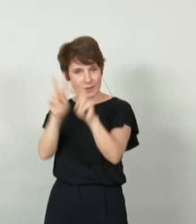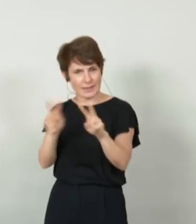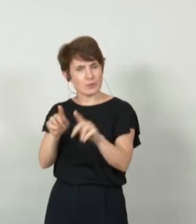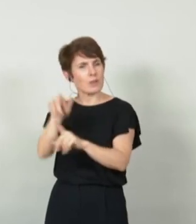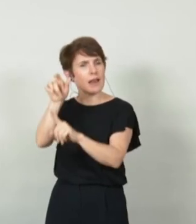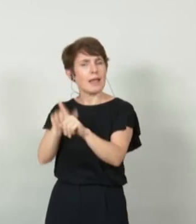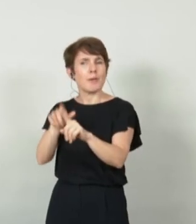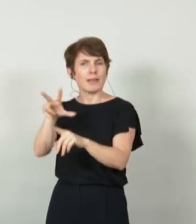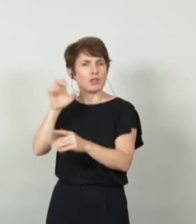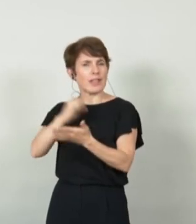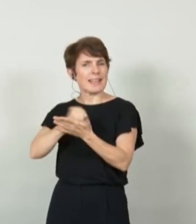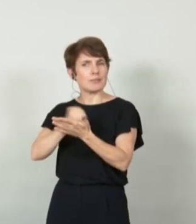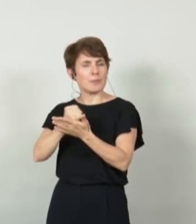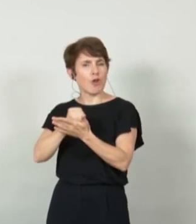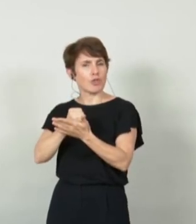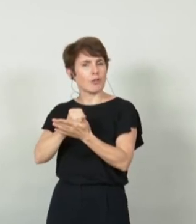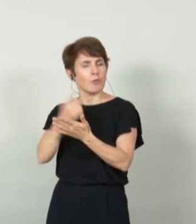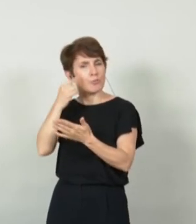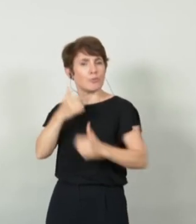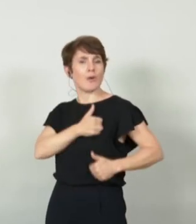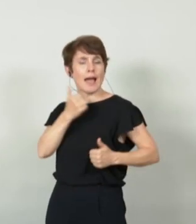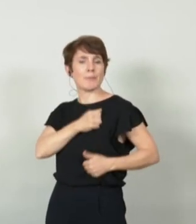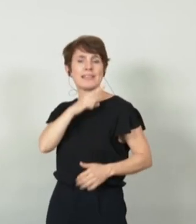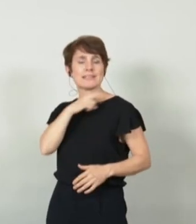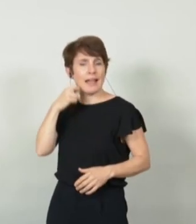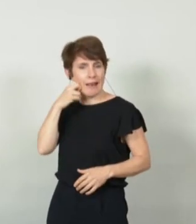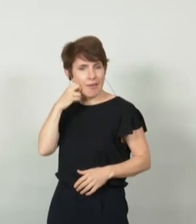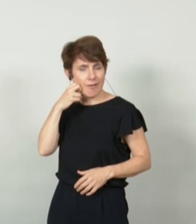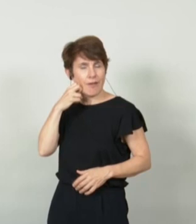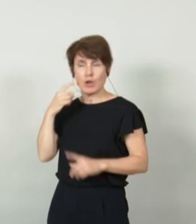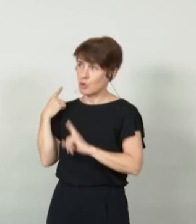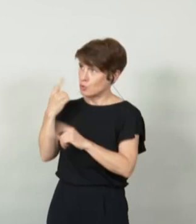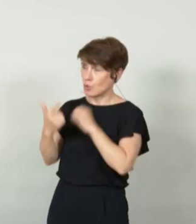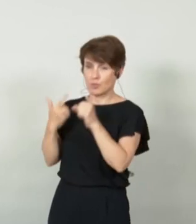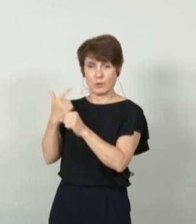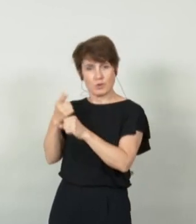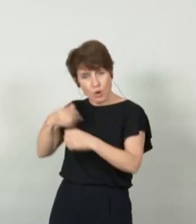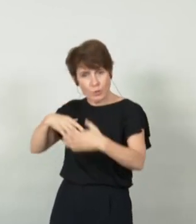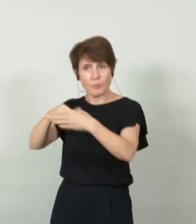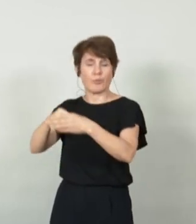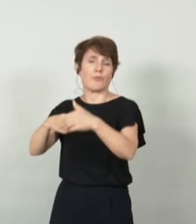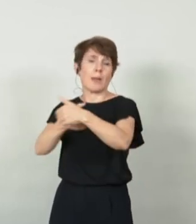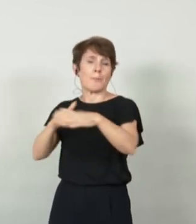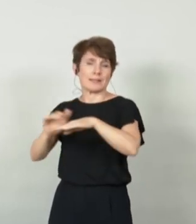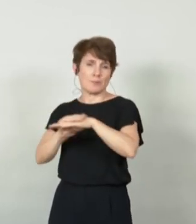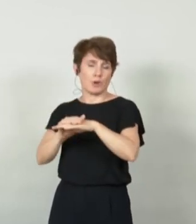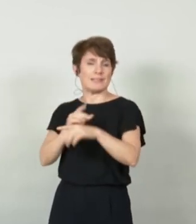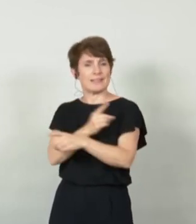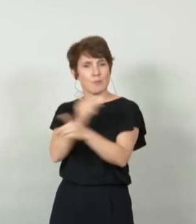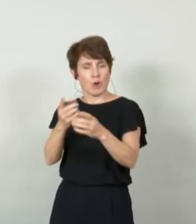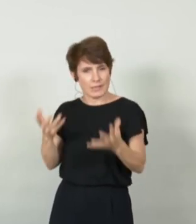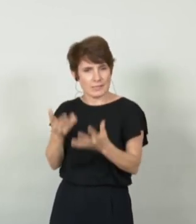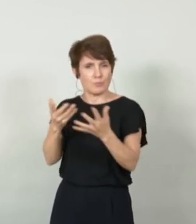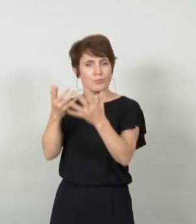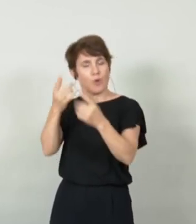pilote de chasse de l'armée israélienne qui est engagé depuis deux ans dans le Mouvement Démocrate contre projet de réforme de la justice cette